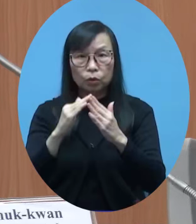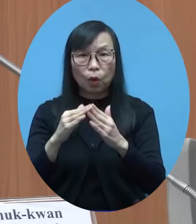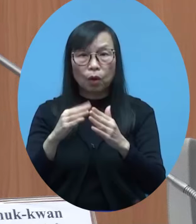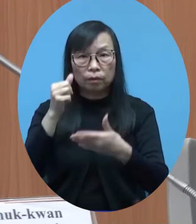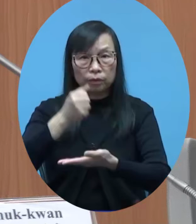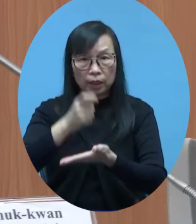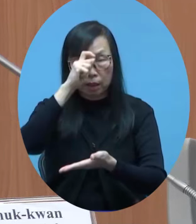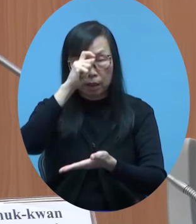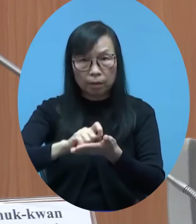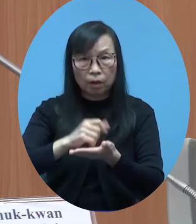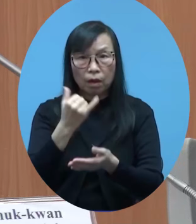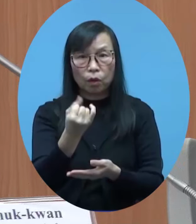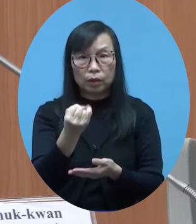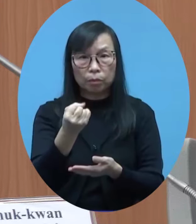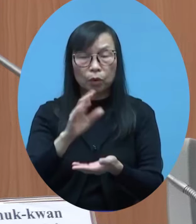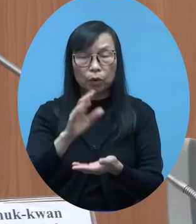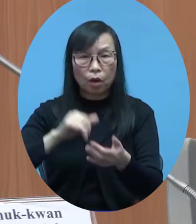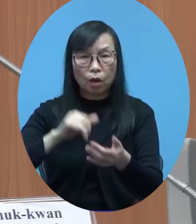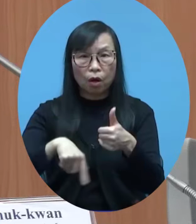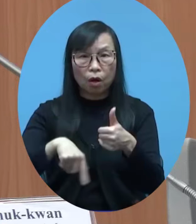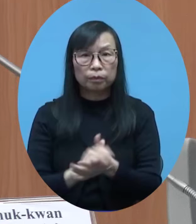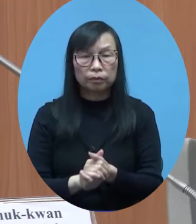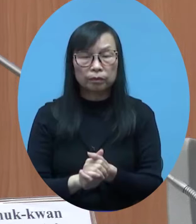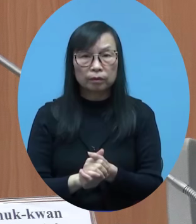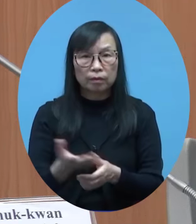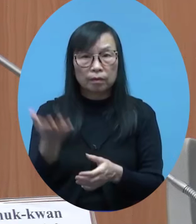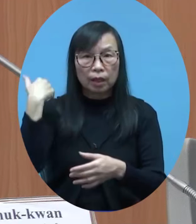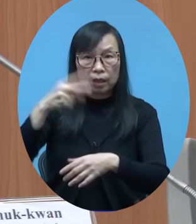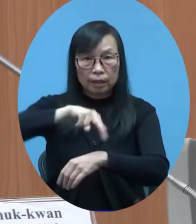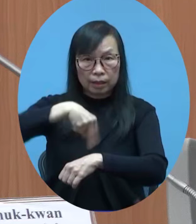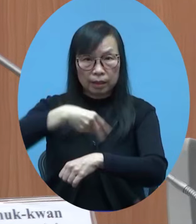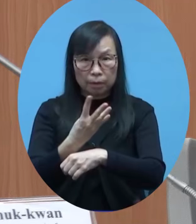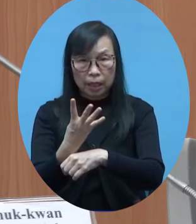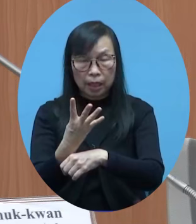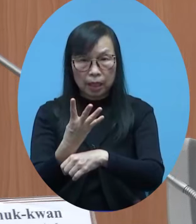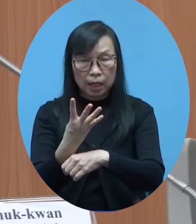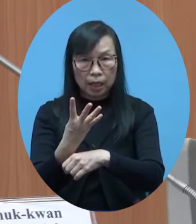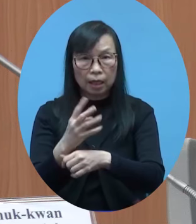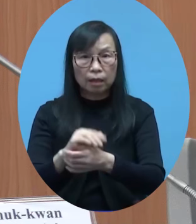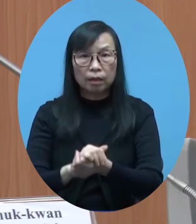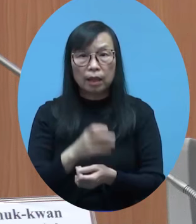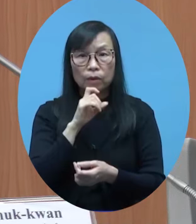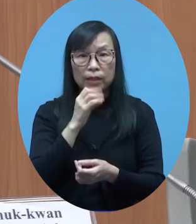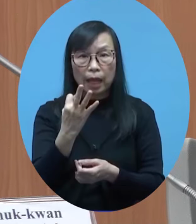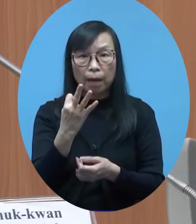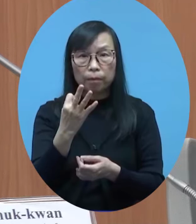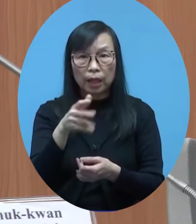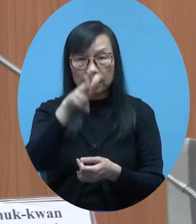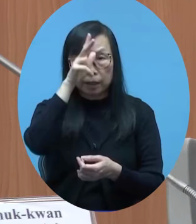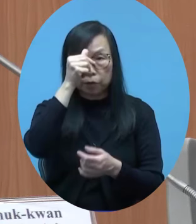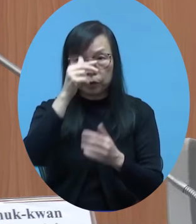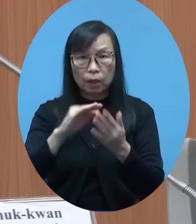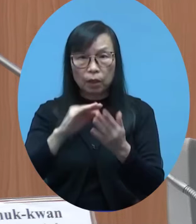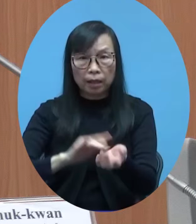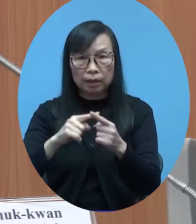共呈報咗60宗個案。咁喺過去24小時咧，我哋係有3名公立醫院嘅病人離